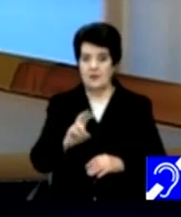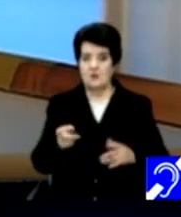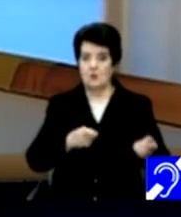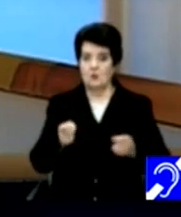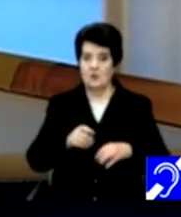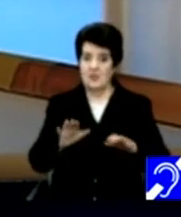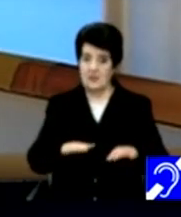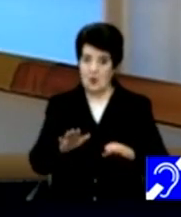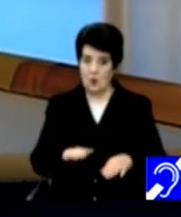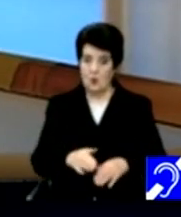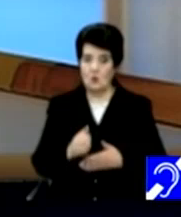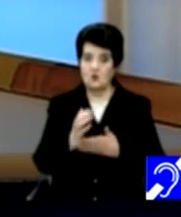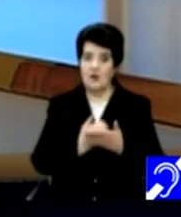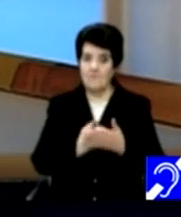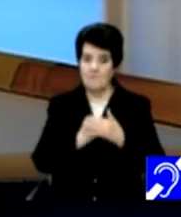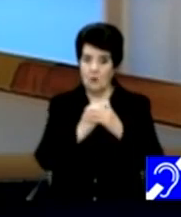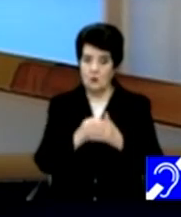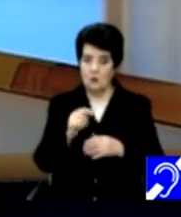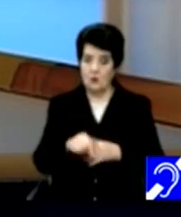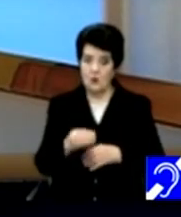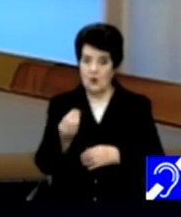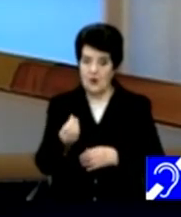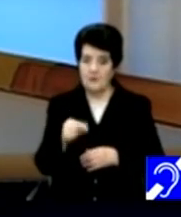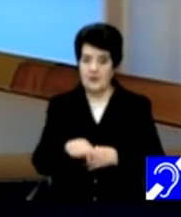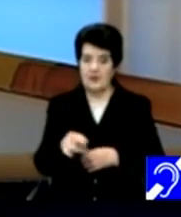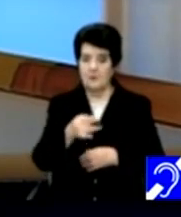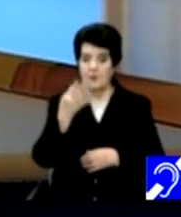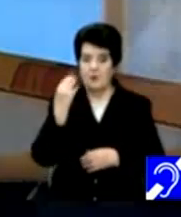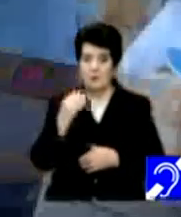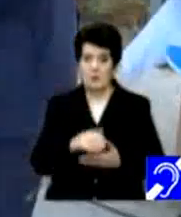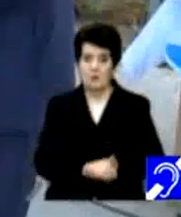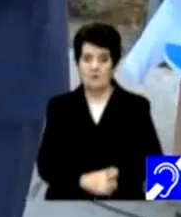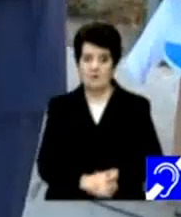autorităților locale și ai Fondului de Investiții Sociale din Republica Moldova.